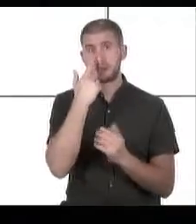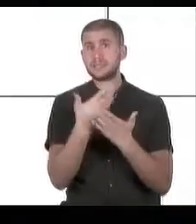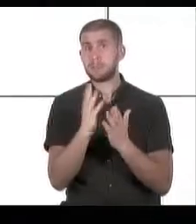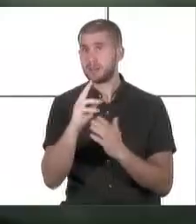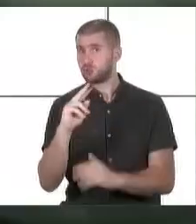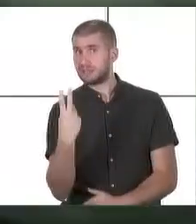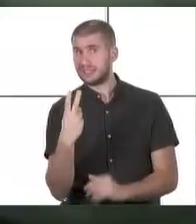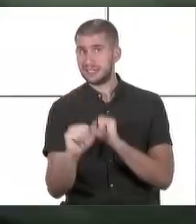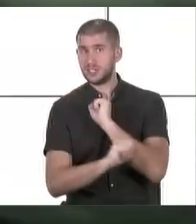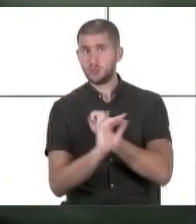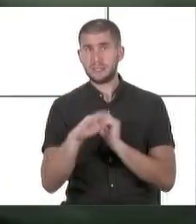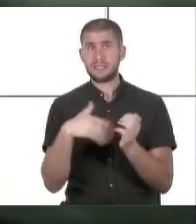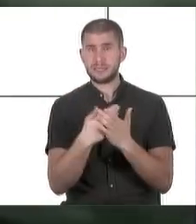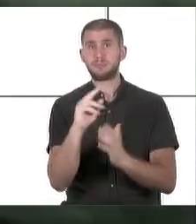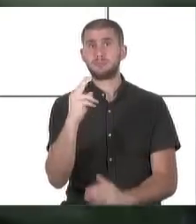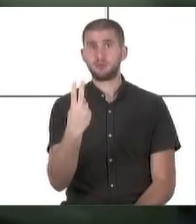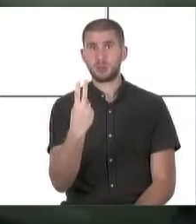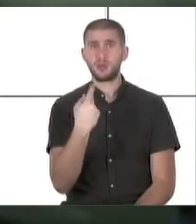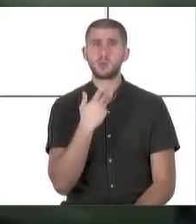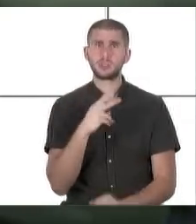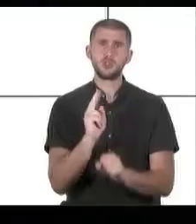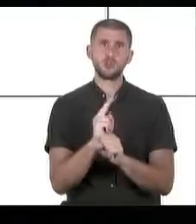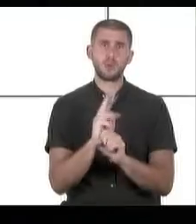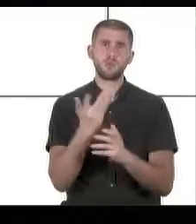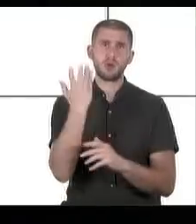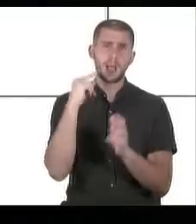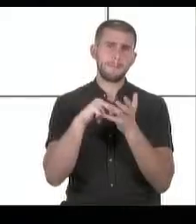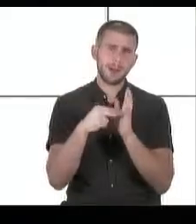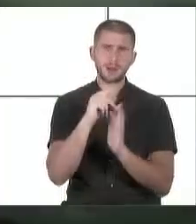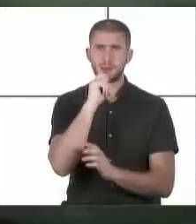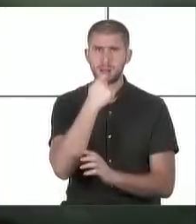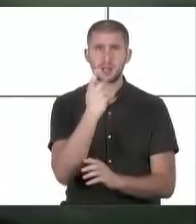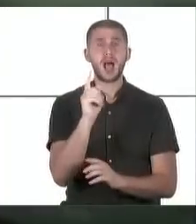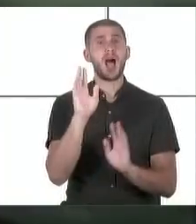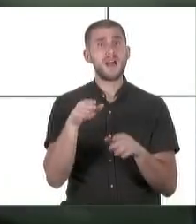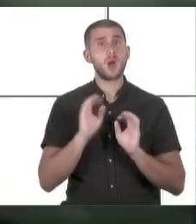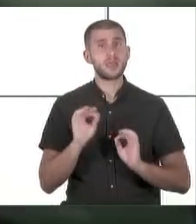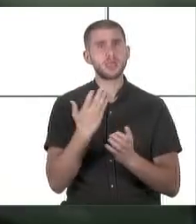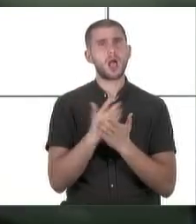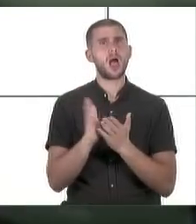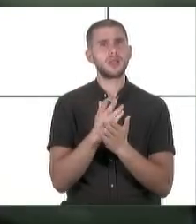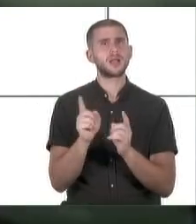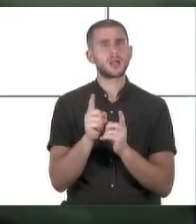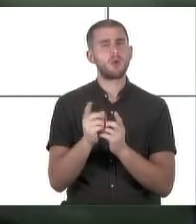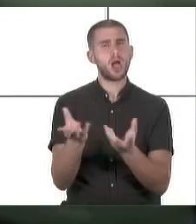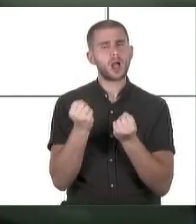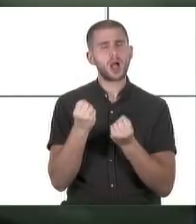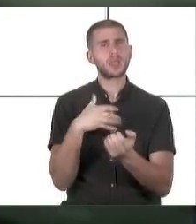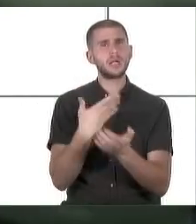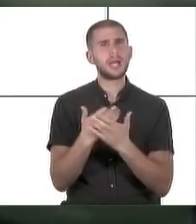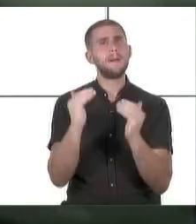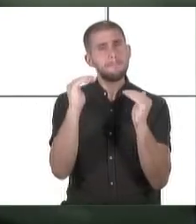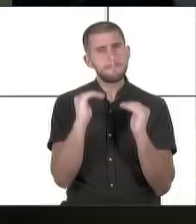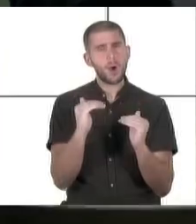מספר 2 שלו? הוא הציע לי להיות מספר 2, ואני רוצה לשמור את מה שהיה בחדר, ולמרות זאת החלטתי לקחת את ההצעה